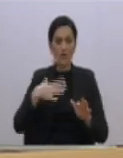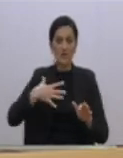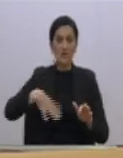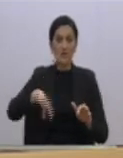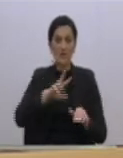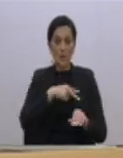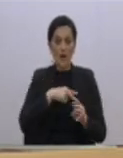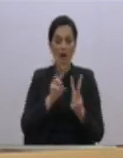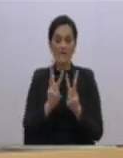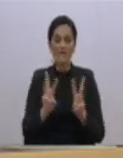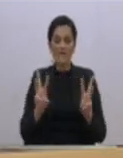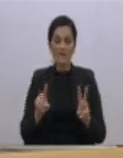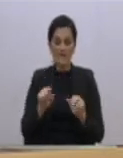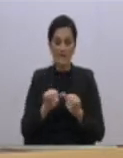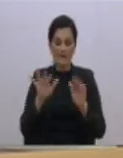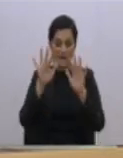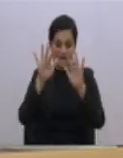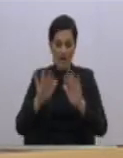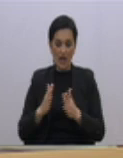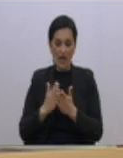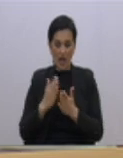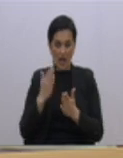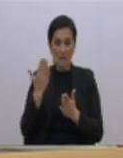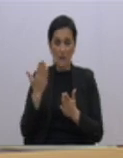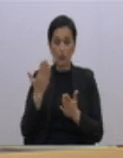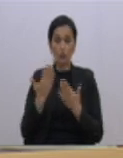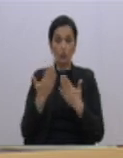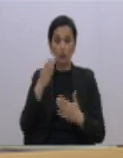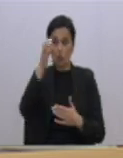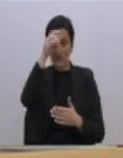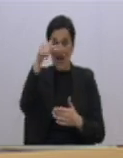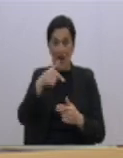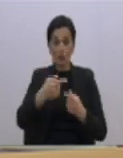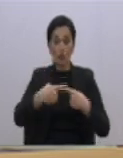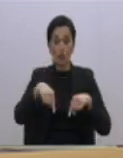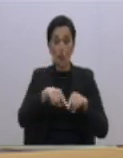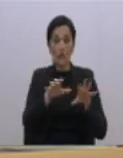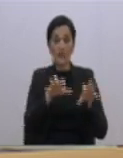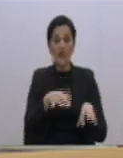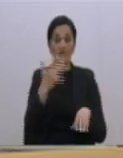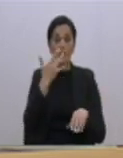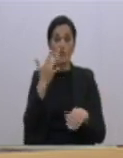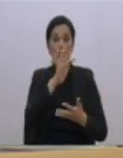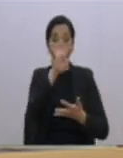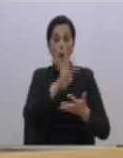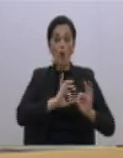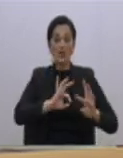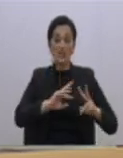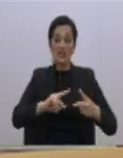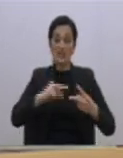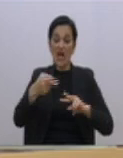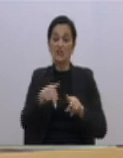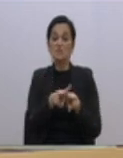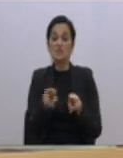ვებგვერდზე და შეგიძლიათ იხილოთ და პატივი იქნება, თუ განათლების კომიტეტის თავმჯდომარე პოლიტიკური განცხადებების ნაცვლად სწორედ